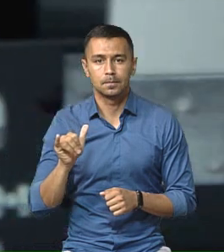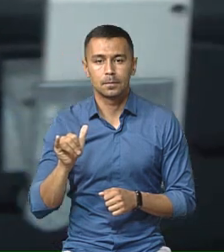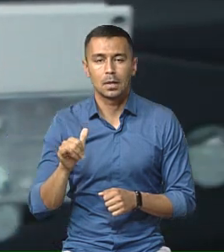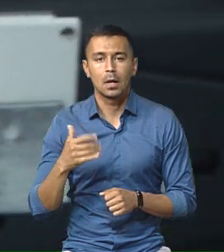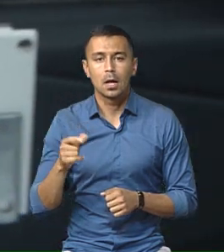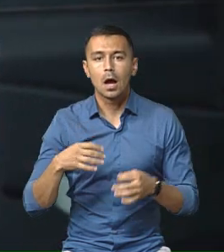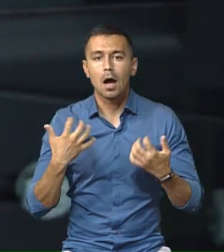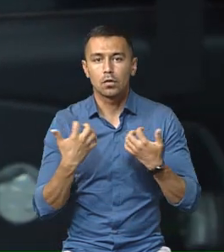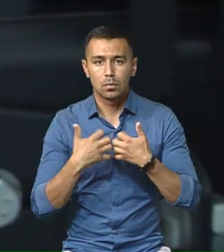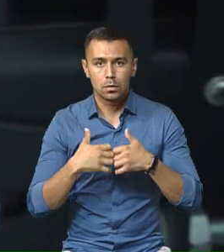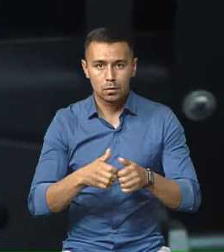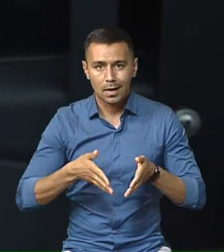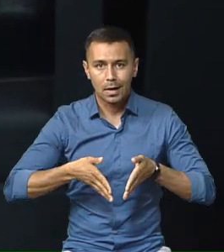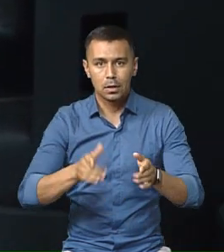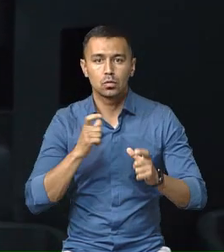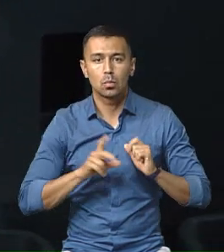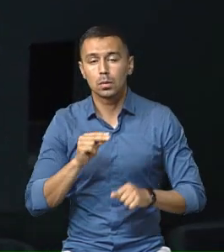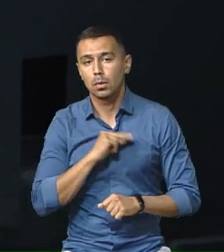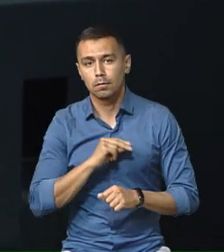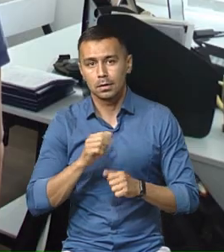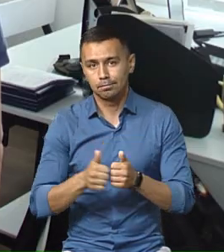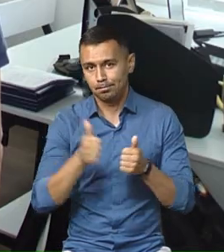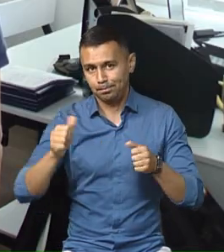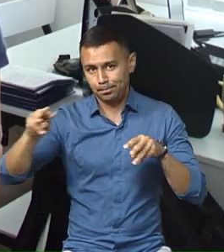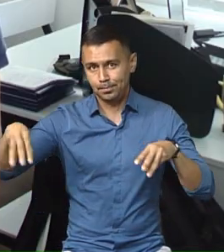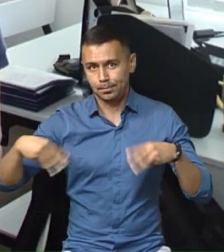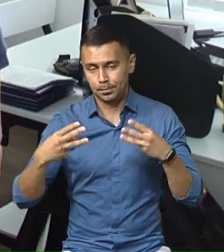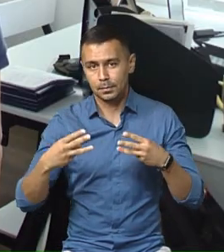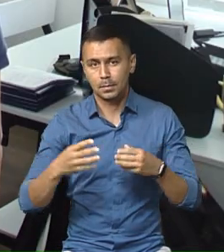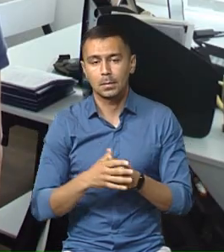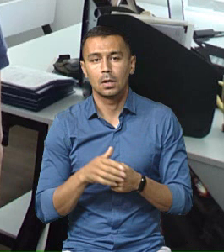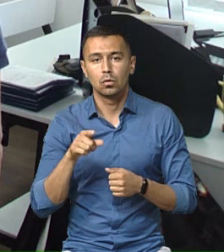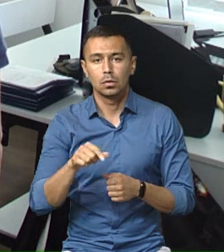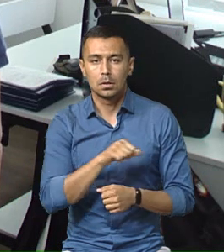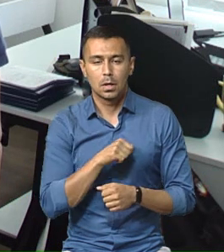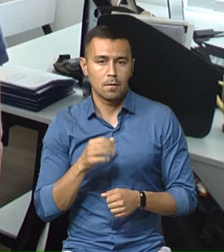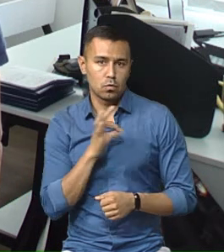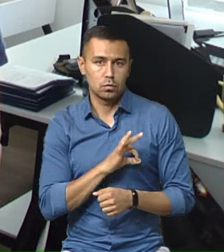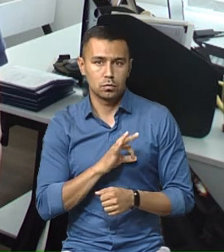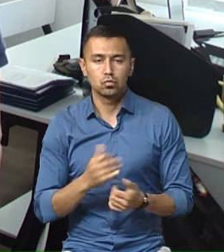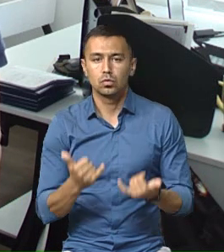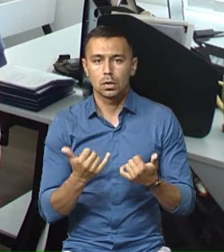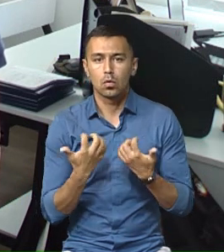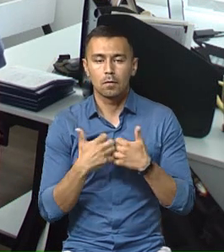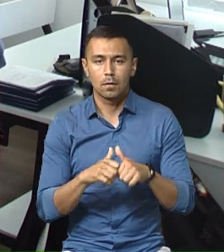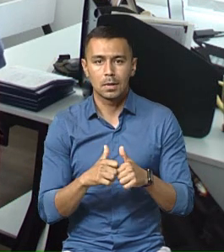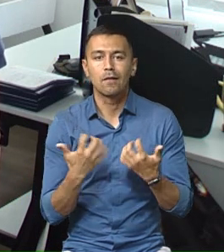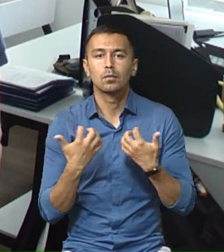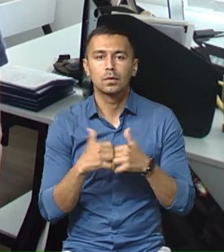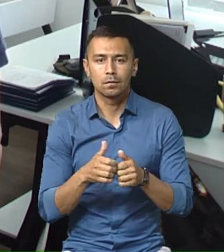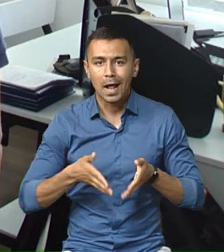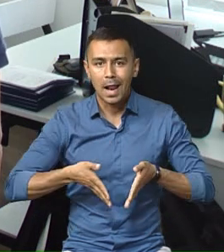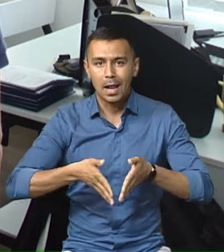на автоматизованій лінії студенти можуть працювати дистанційно. В центрі розміщено саме сучасне устаткування, а саме автоматизована